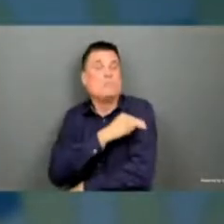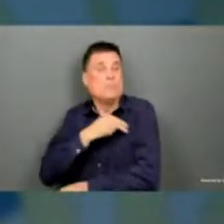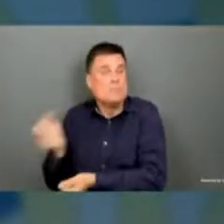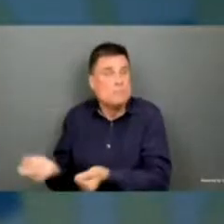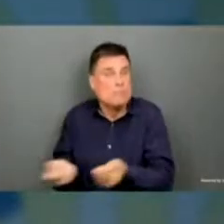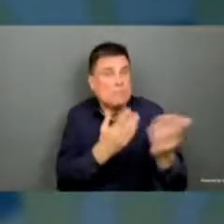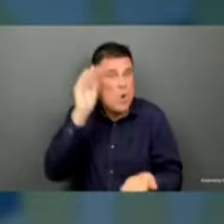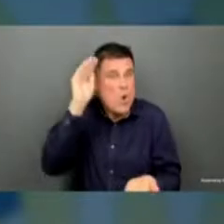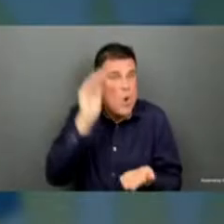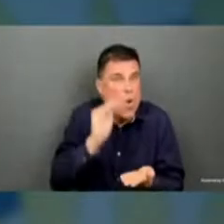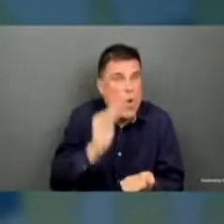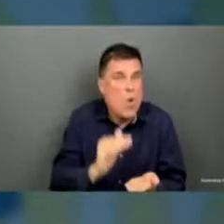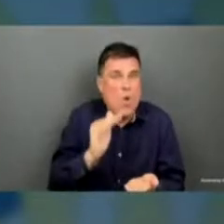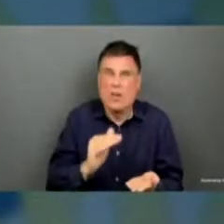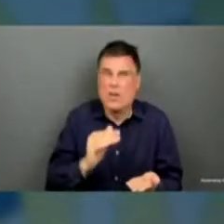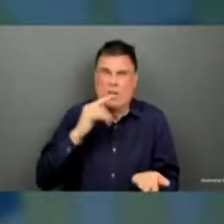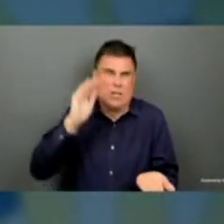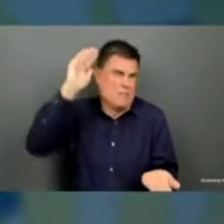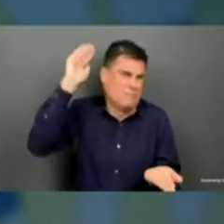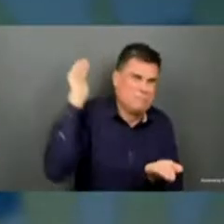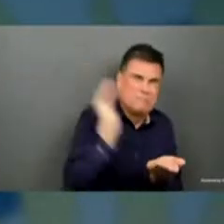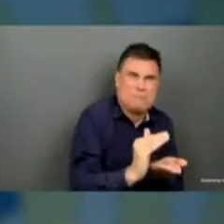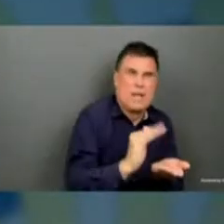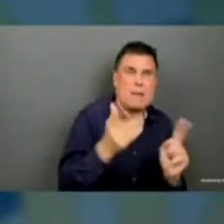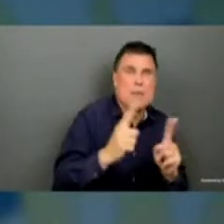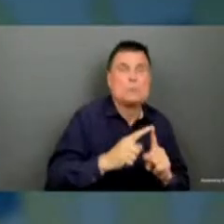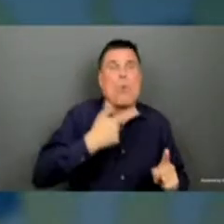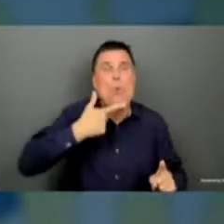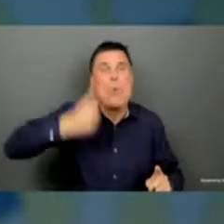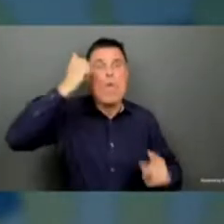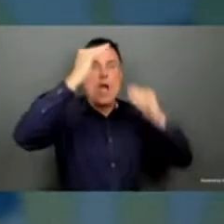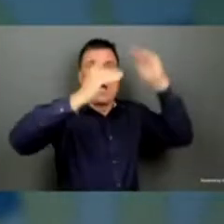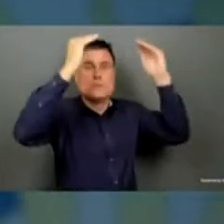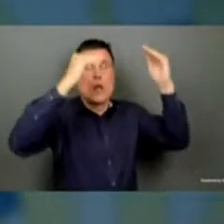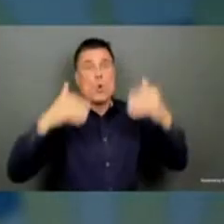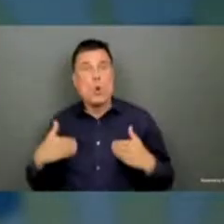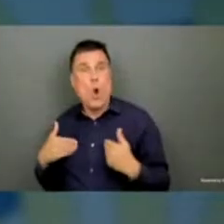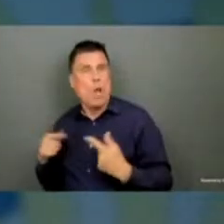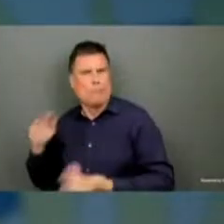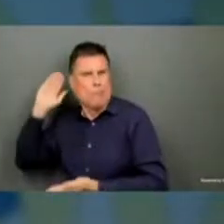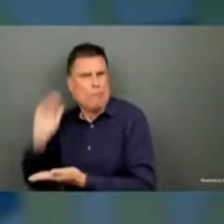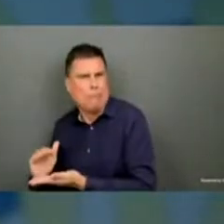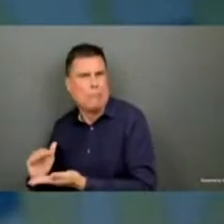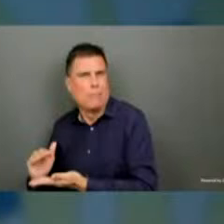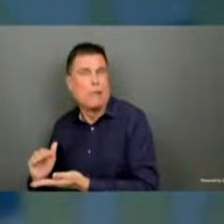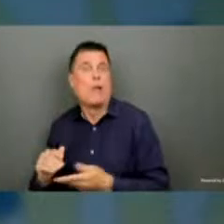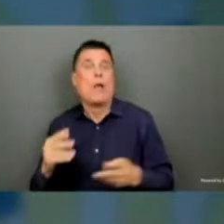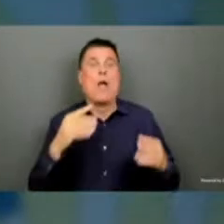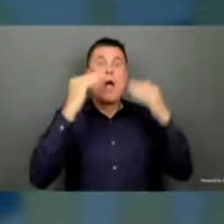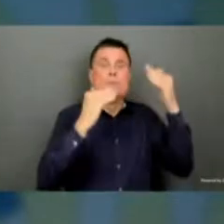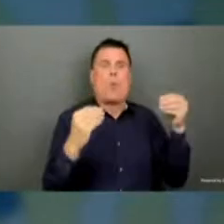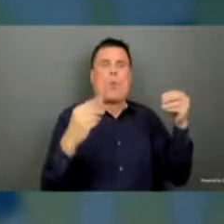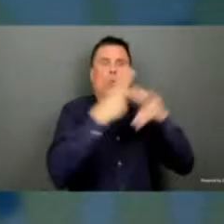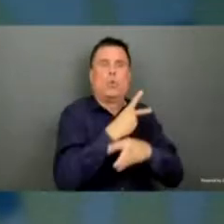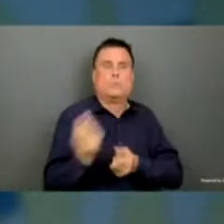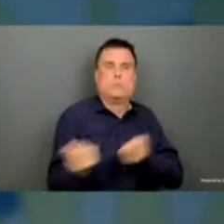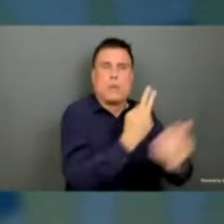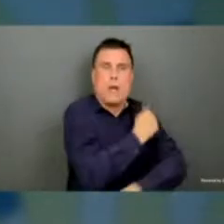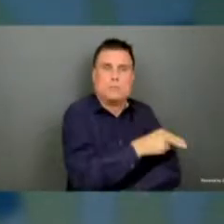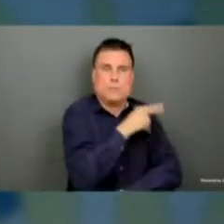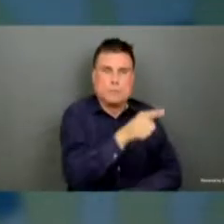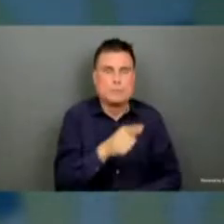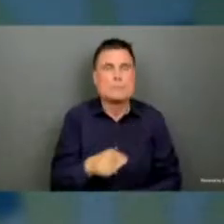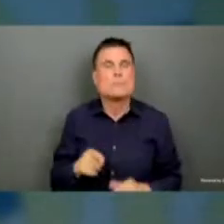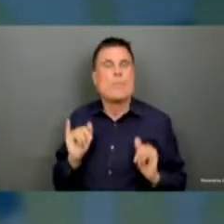案例里边 2.4%占人口是 4.4%13岁到18岁占人口是 6.0%阳性的案例